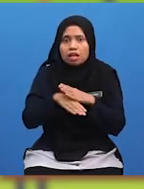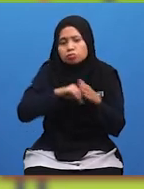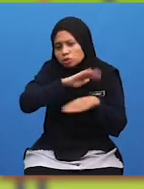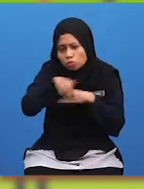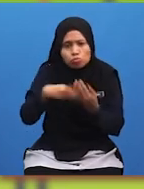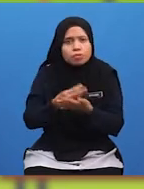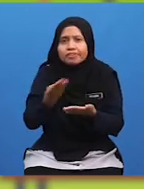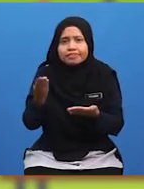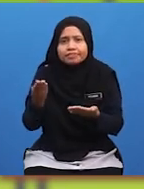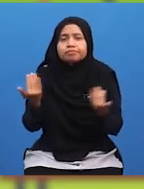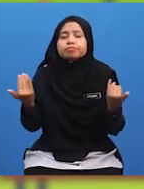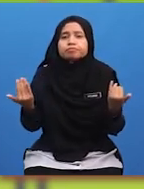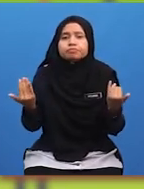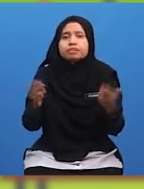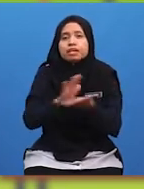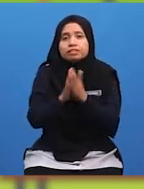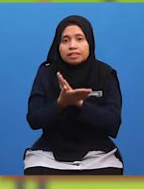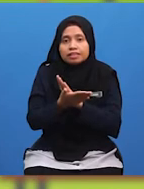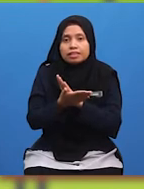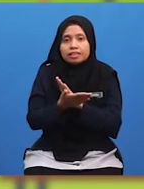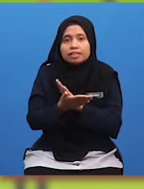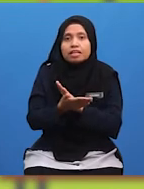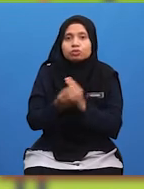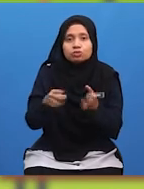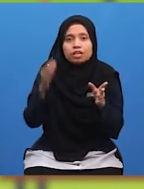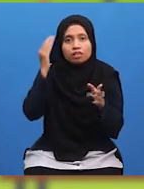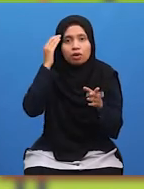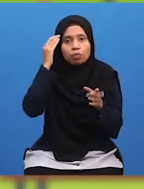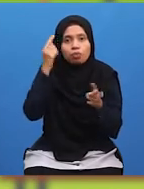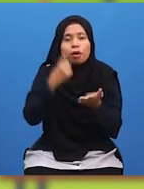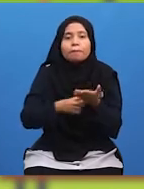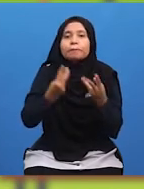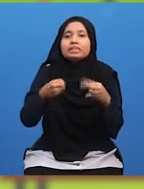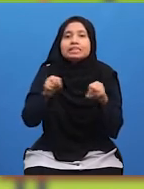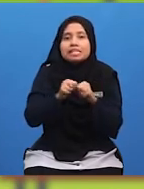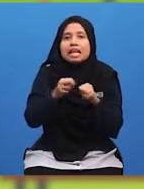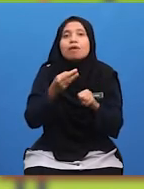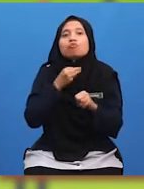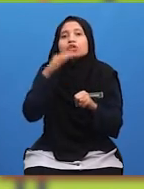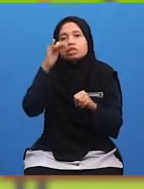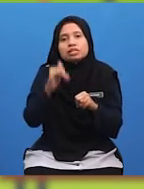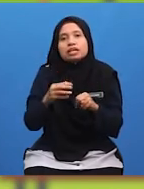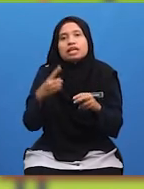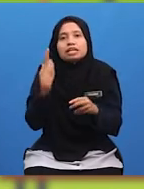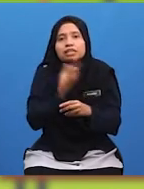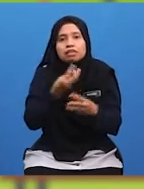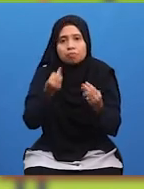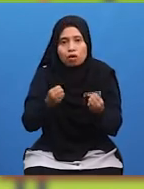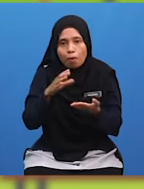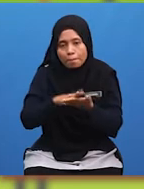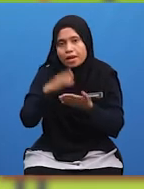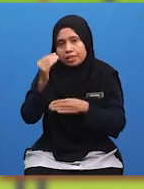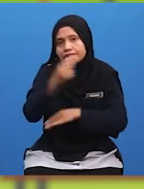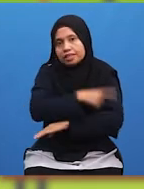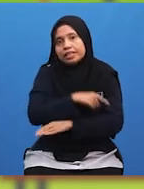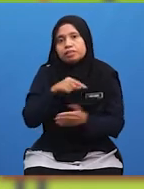perkara? Jadi, dah tahu apakah nilai moral yang kita hendak pelajar pada hari